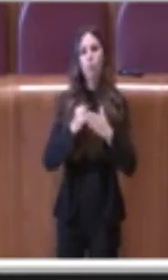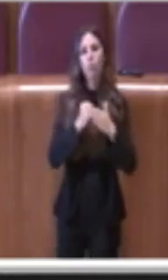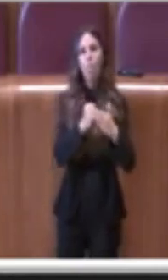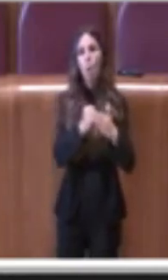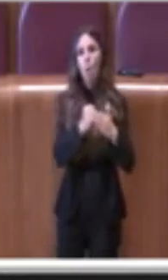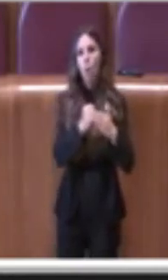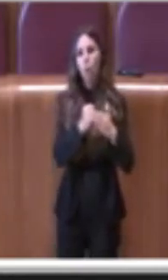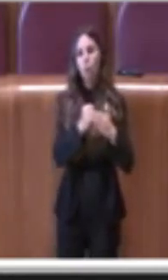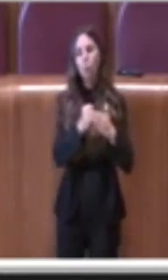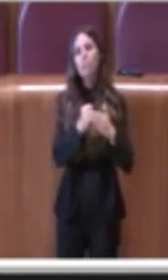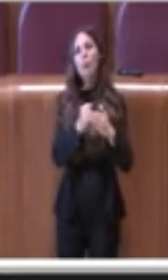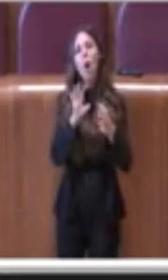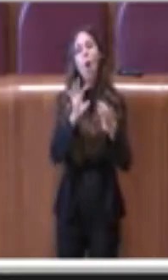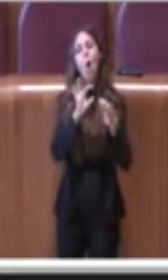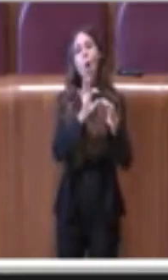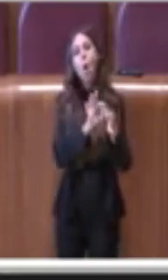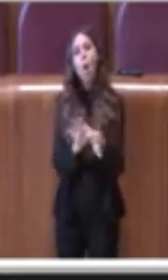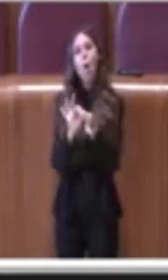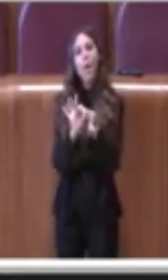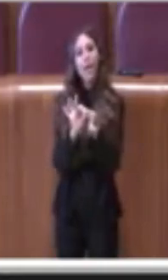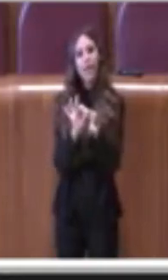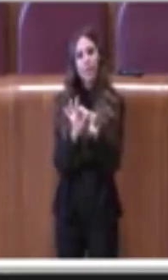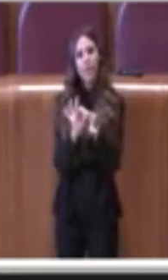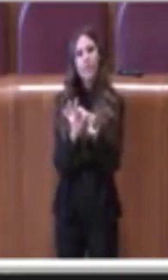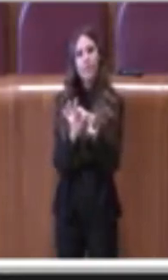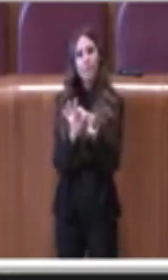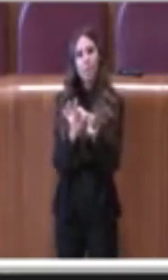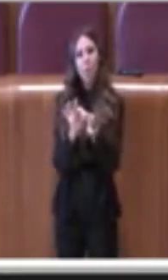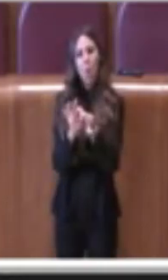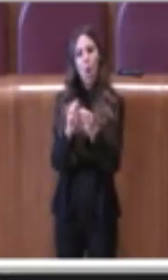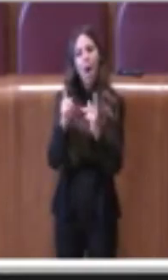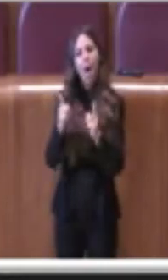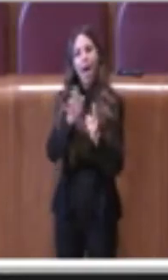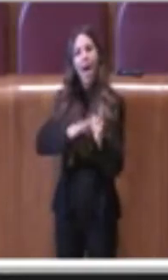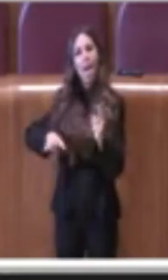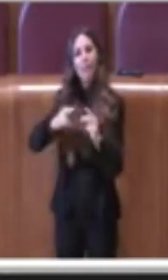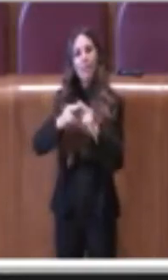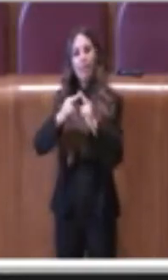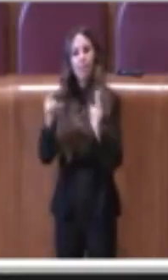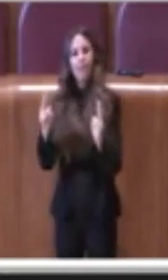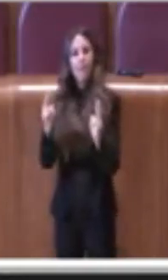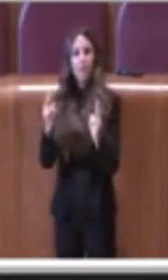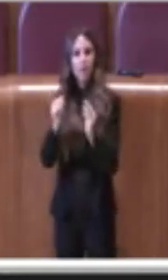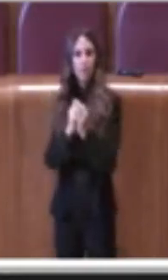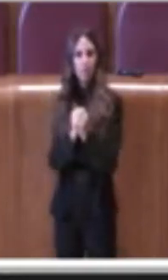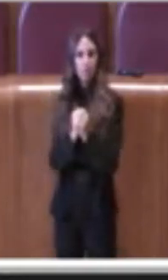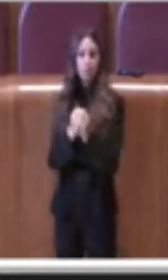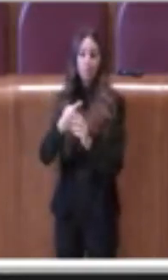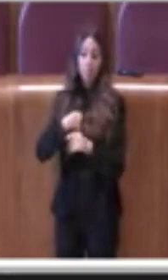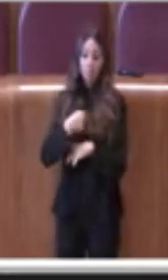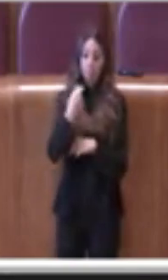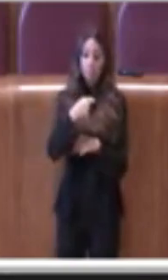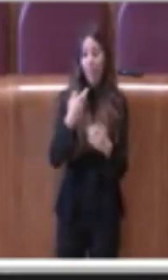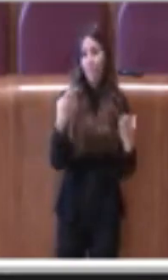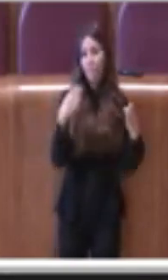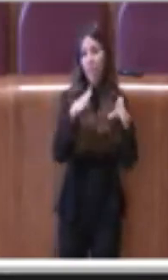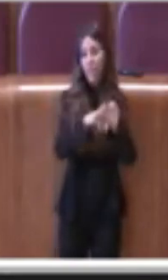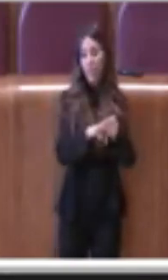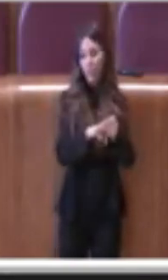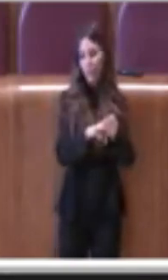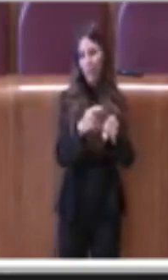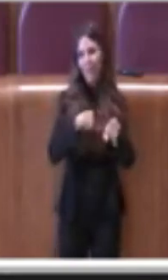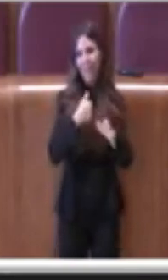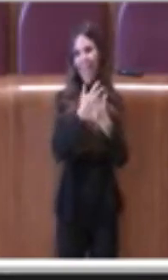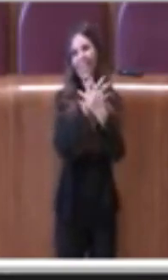ovviamente collegato alla difesa dell'ambiente e dell'ecologia. Io, Presidente, ho terminato il voto,